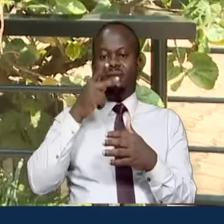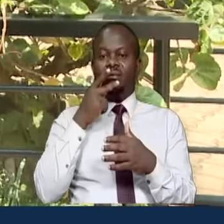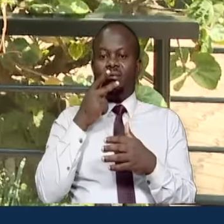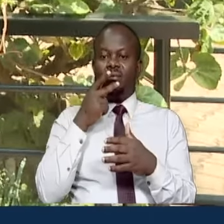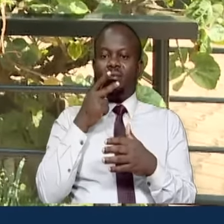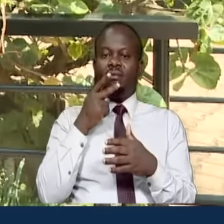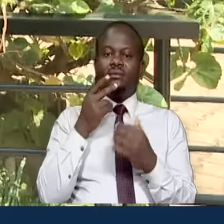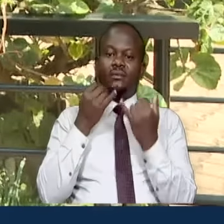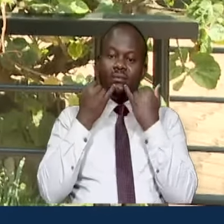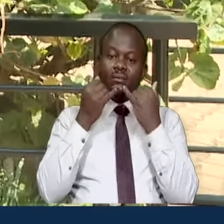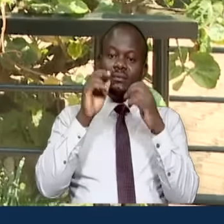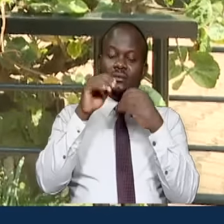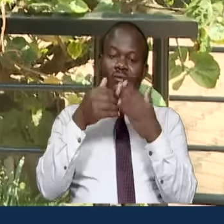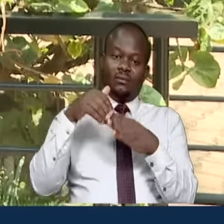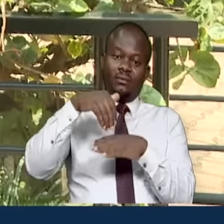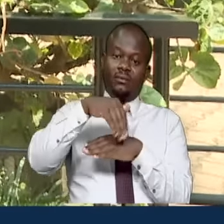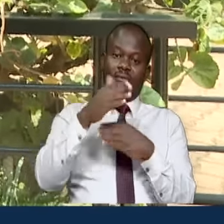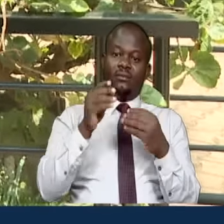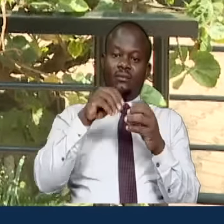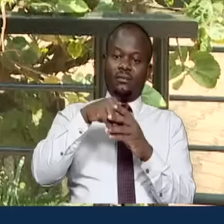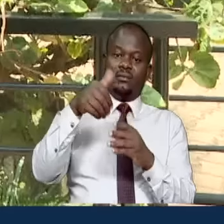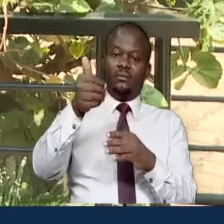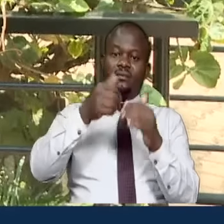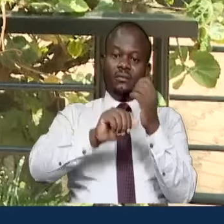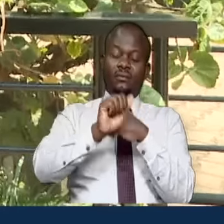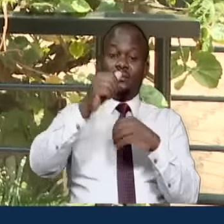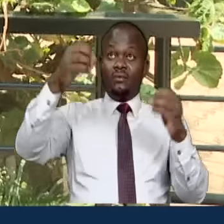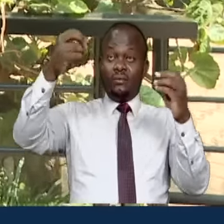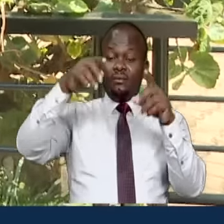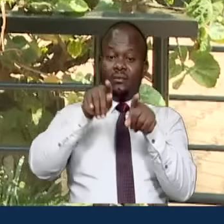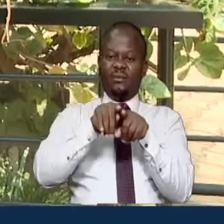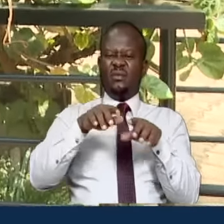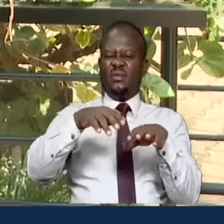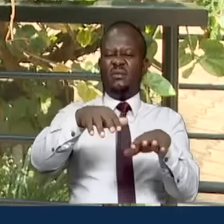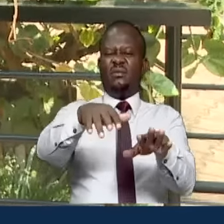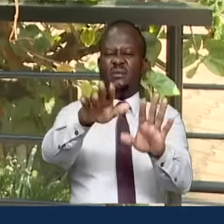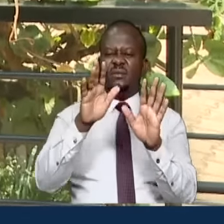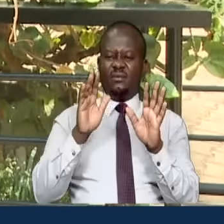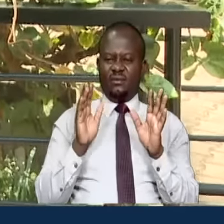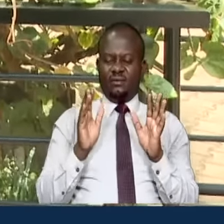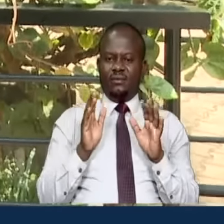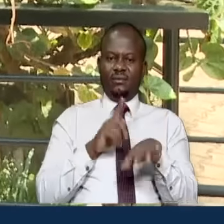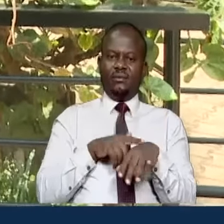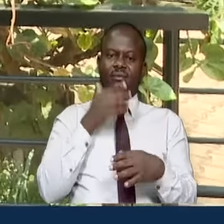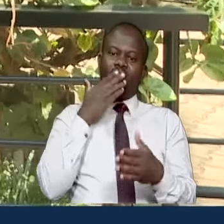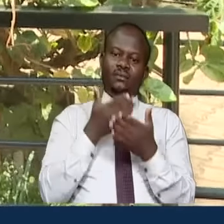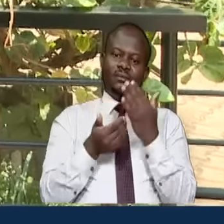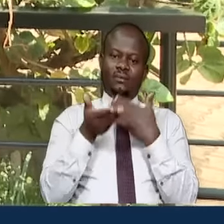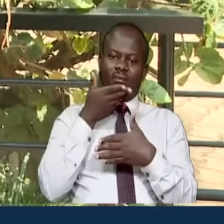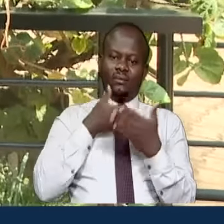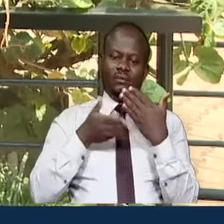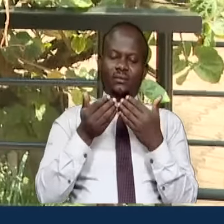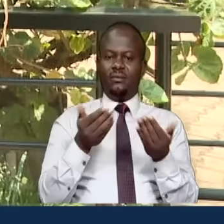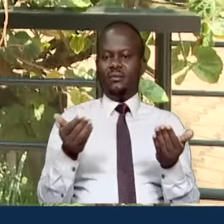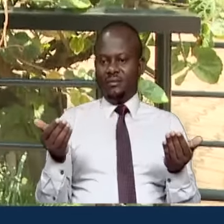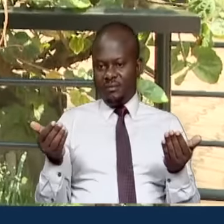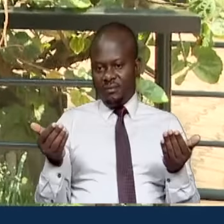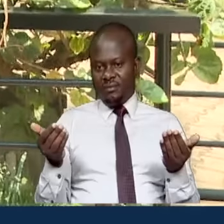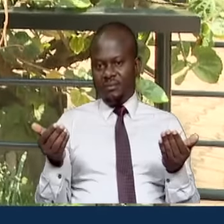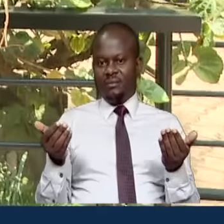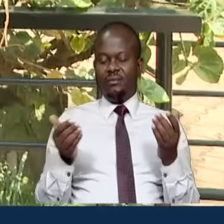ko kohereza abana muri ibyo bikorwa ntibigaragare nk'aho ari ukubikiza. Ni umwanya wo kuganiriza n'abana,